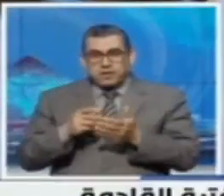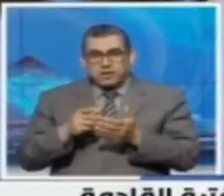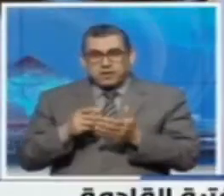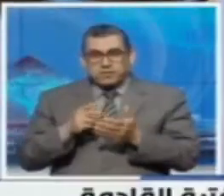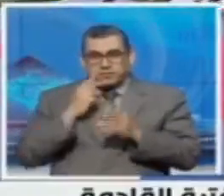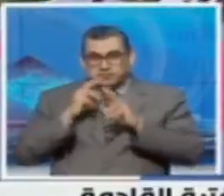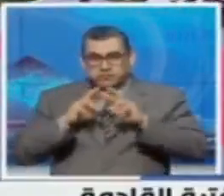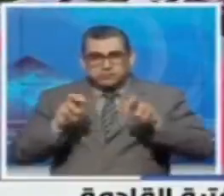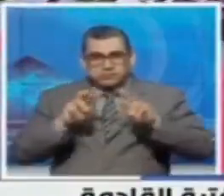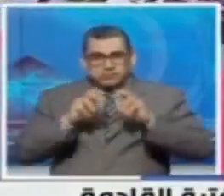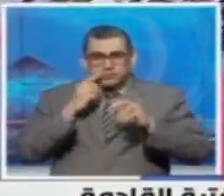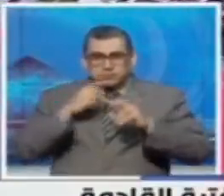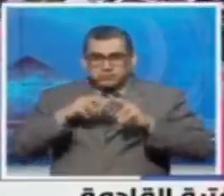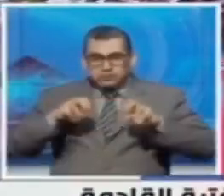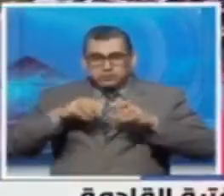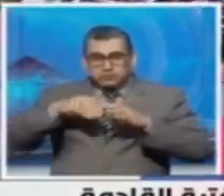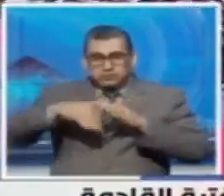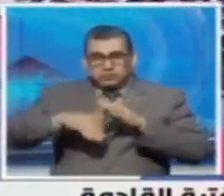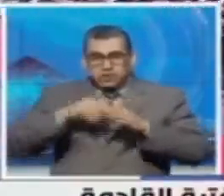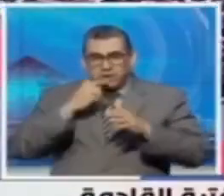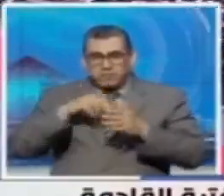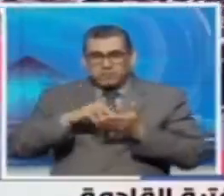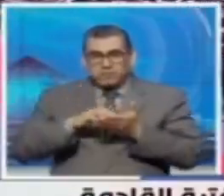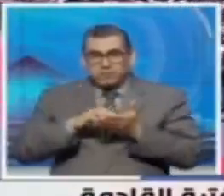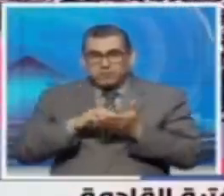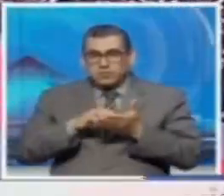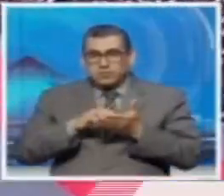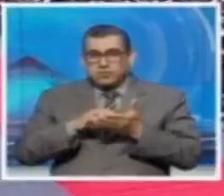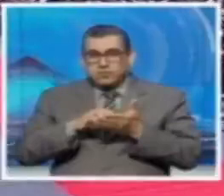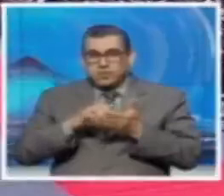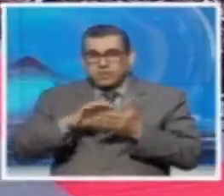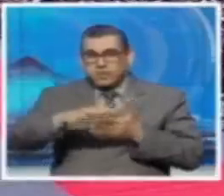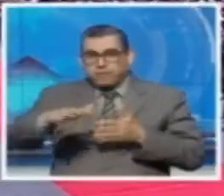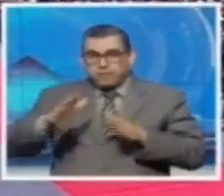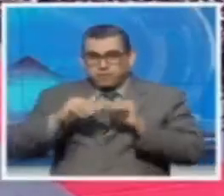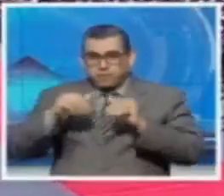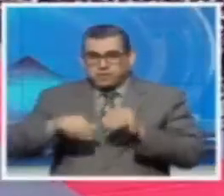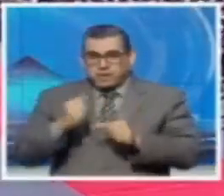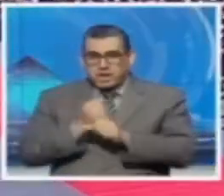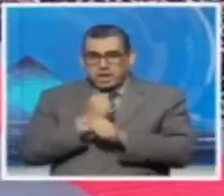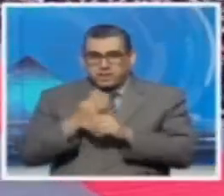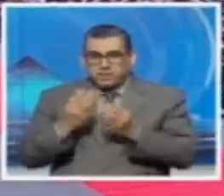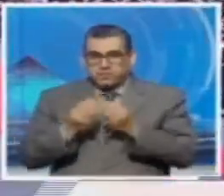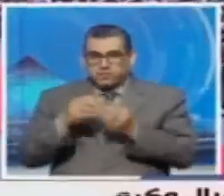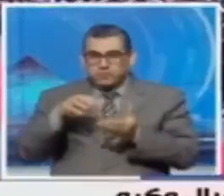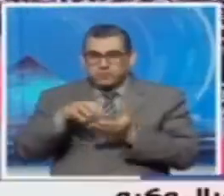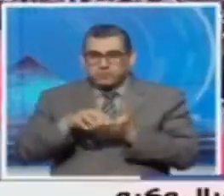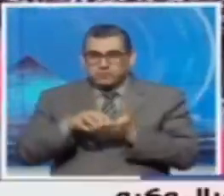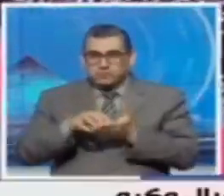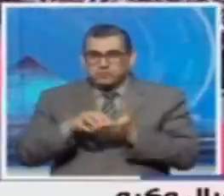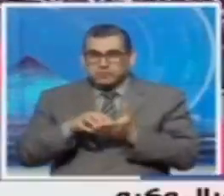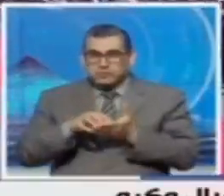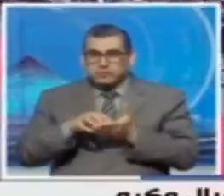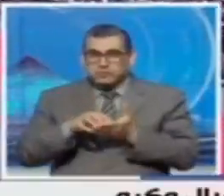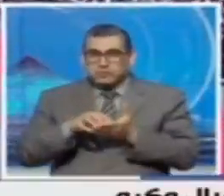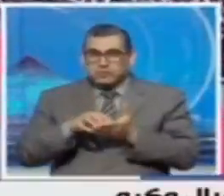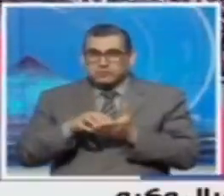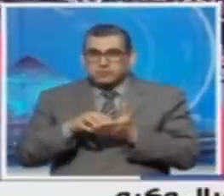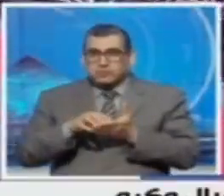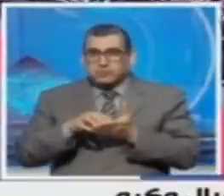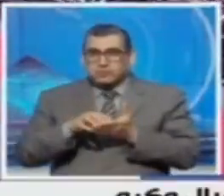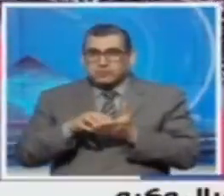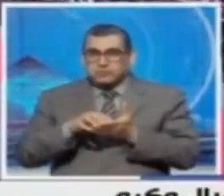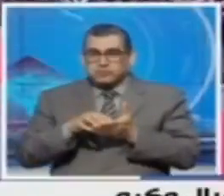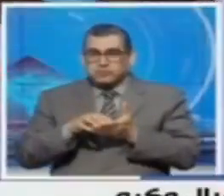التنقيب على السواحل المصرية المنطقة المصرية مع شركة موبيل تستحوذك على ما يقرب